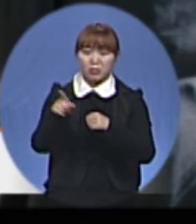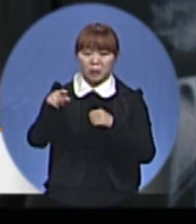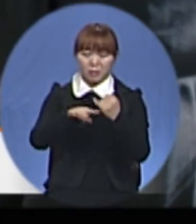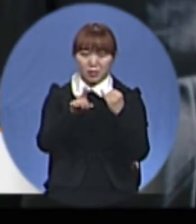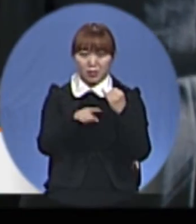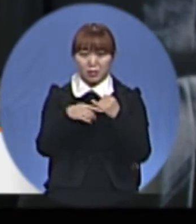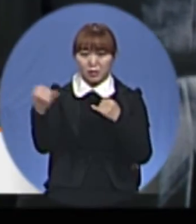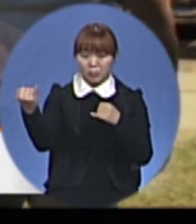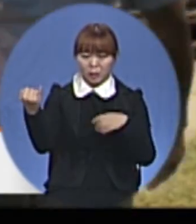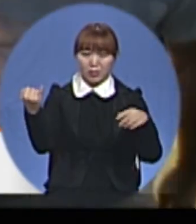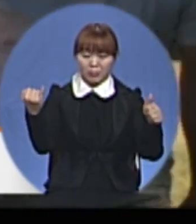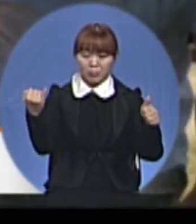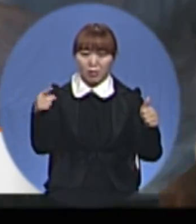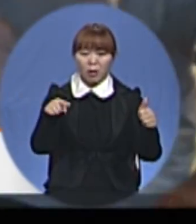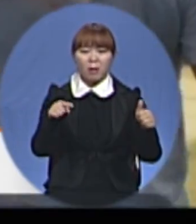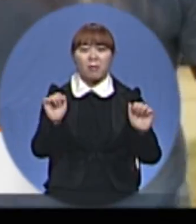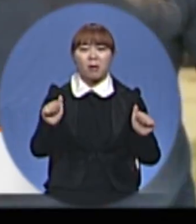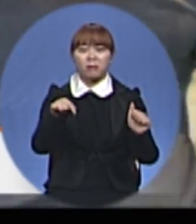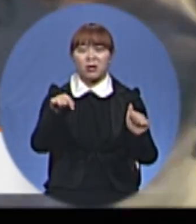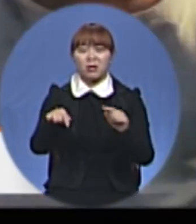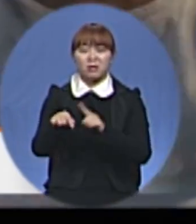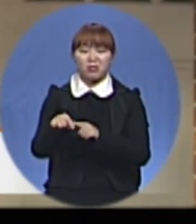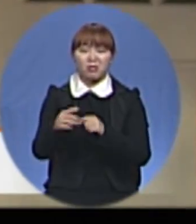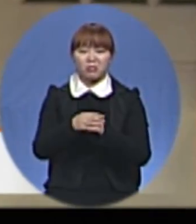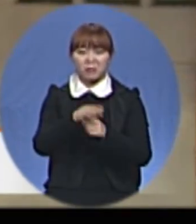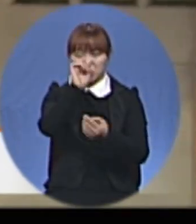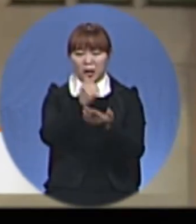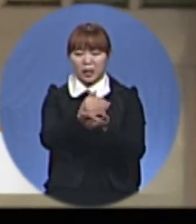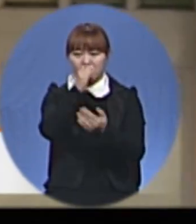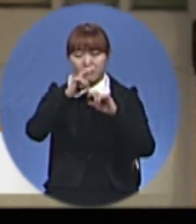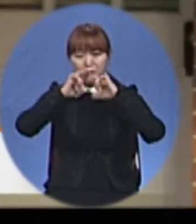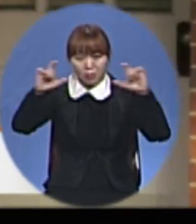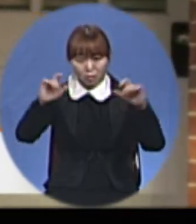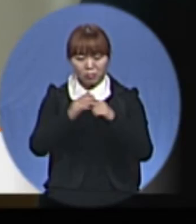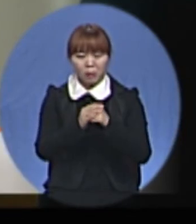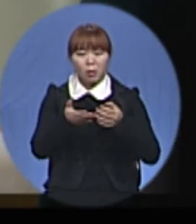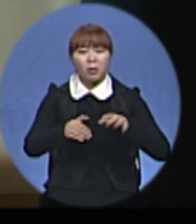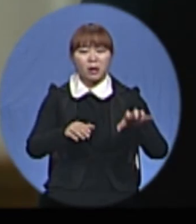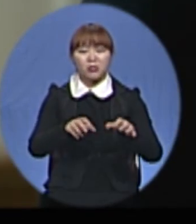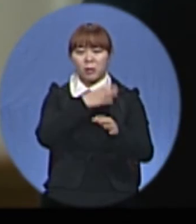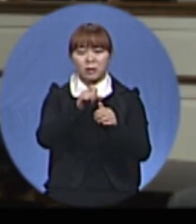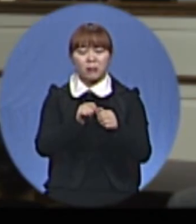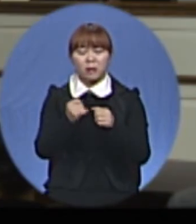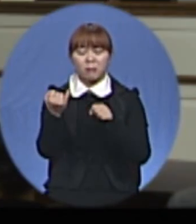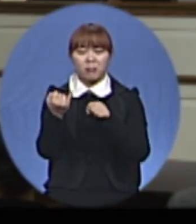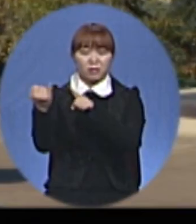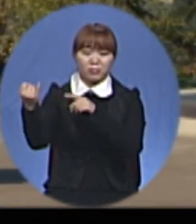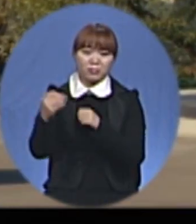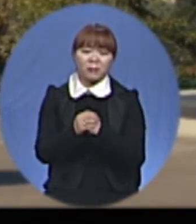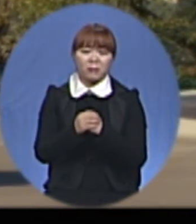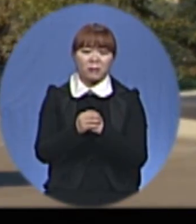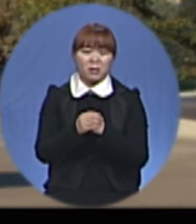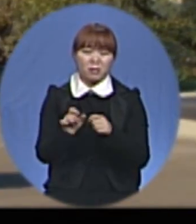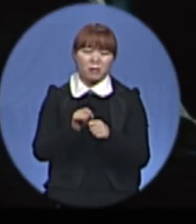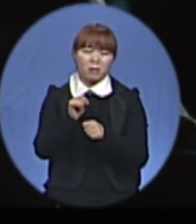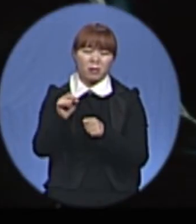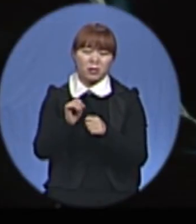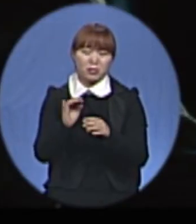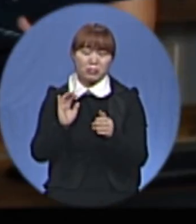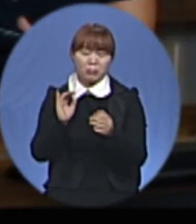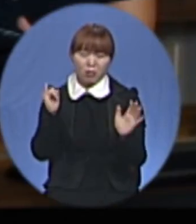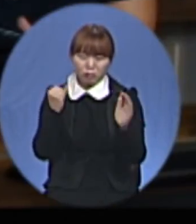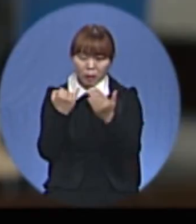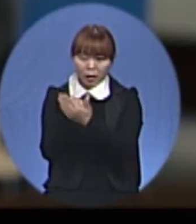만삭인 밀드레드는 법정으로부터 유죄를 선고받고 고향에서 추방당한다. 영원히